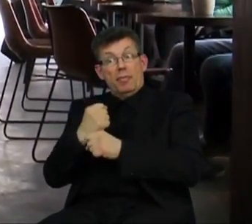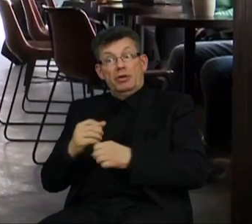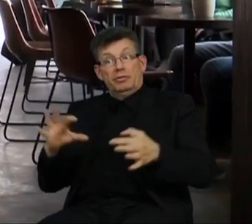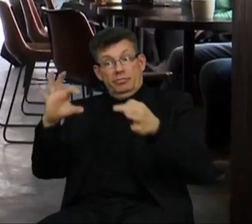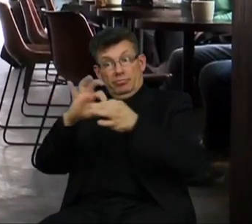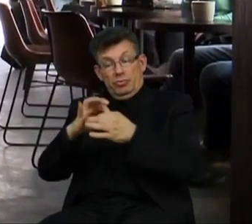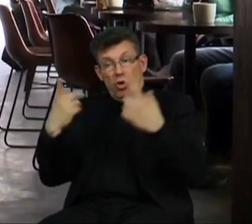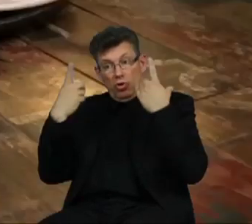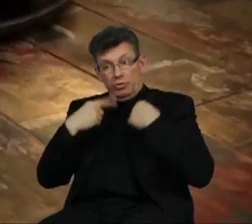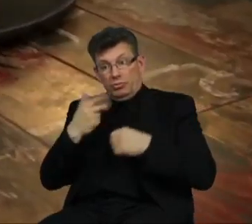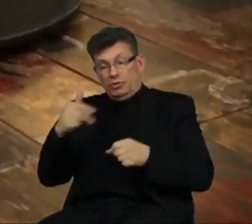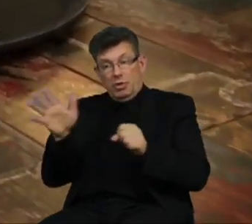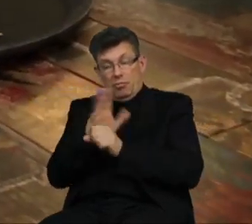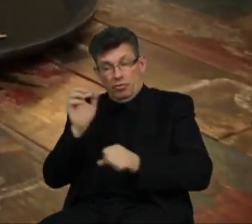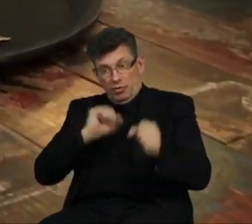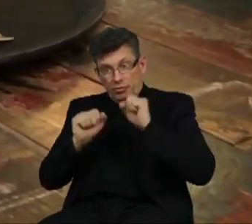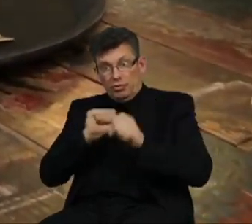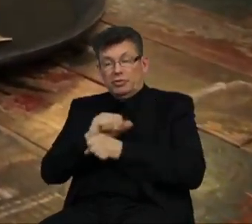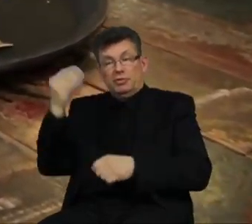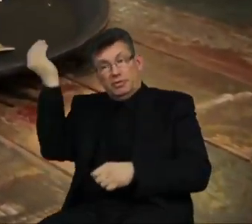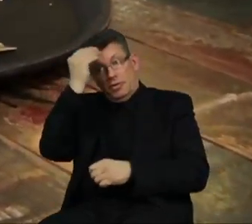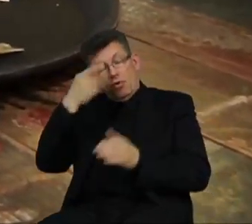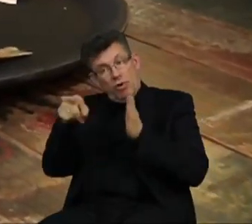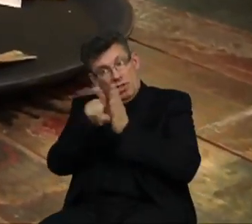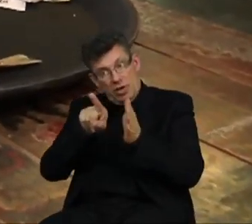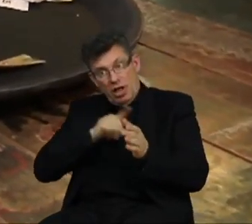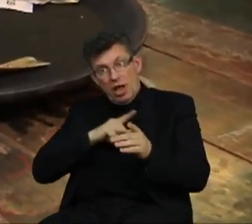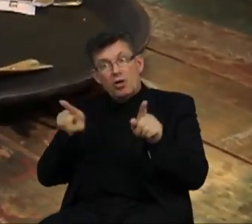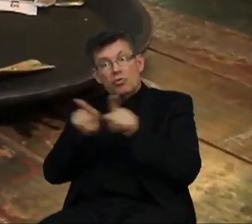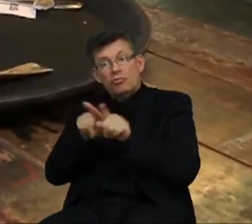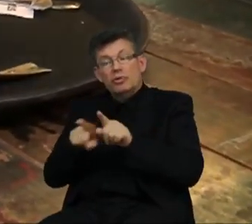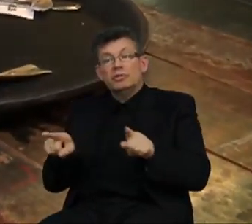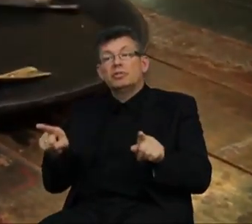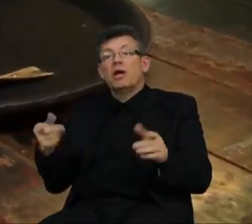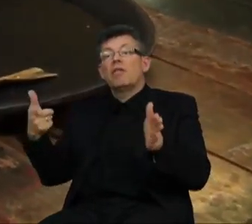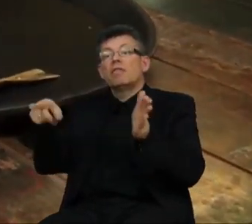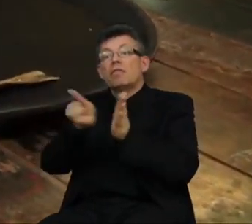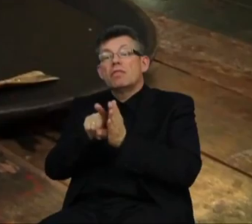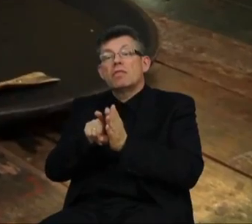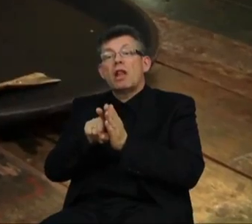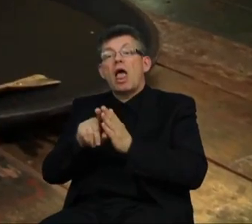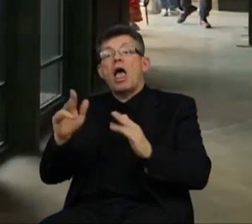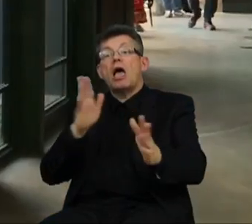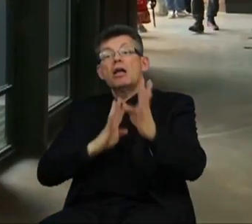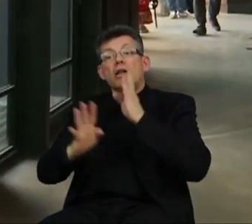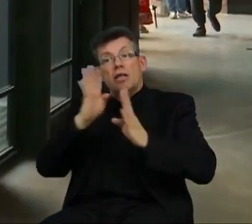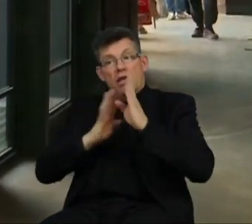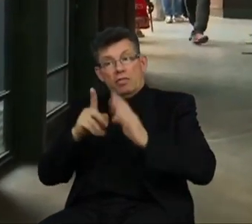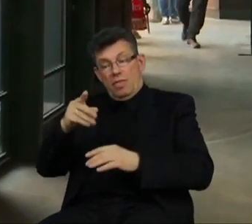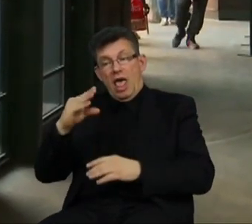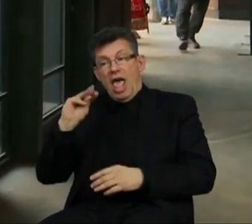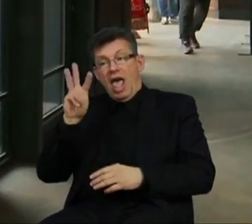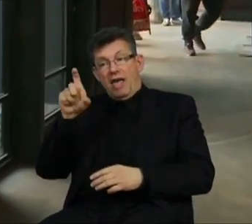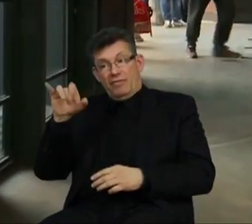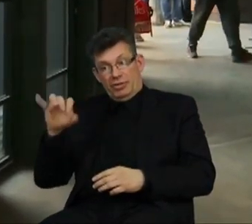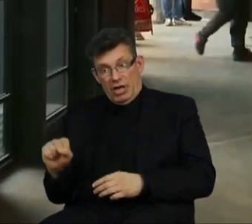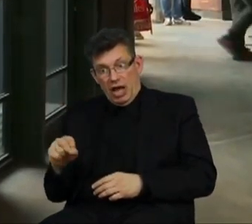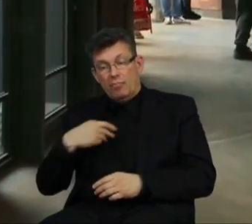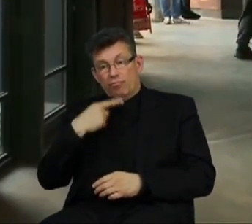niepełnosprawnymi jest wielką edukacją dla nas, ale także dla klientów, którzy tutaj przychodzą. EFCIA, bo my właśnie na Ewę mówimy EFCIA,